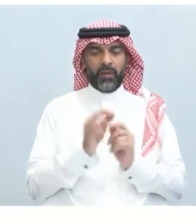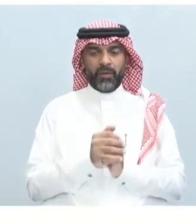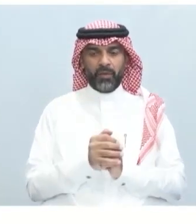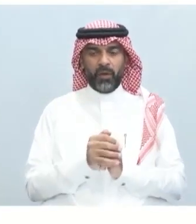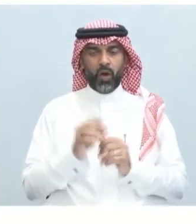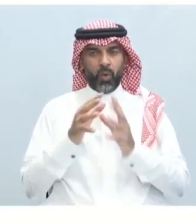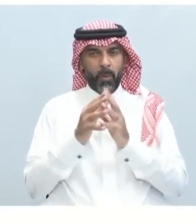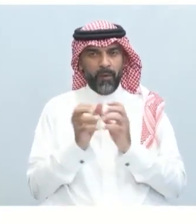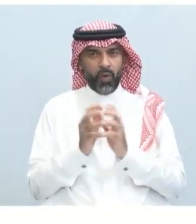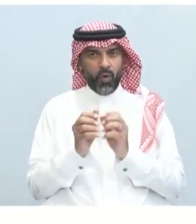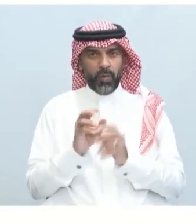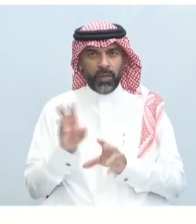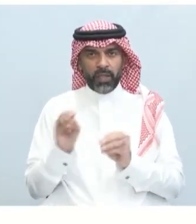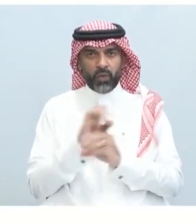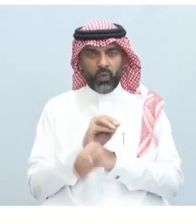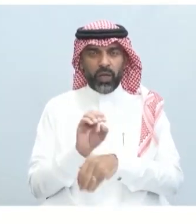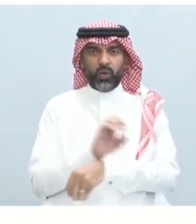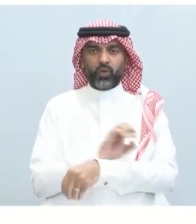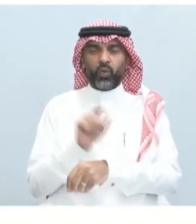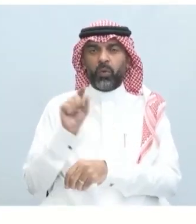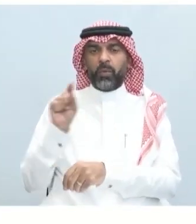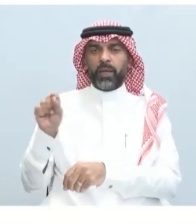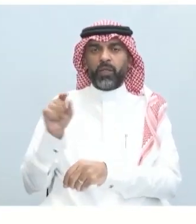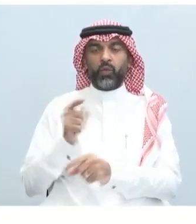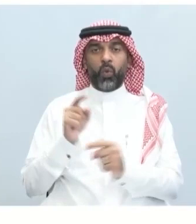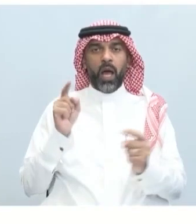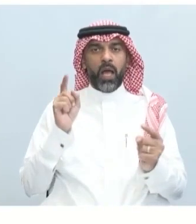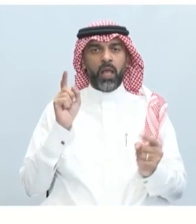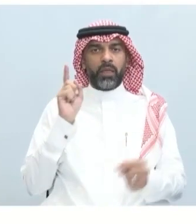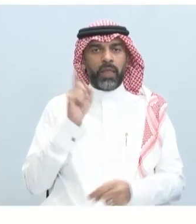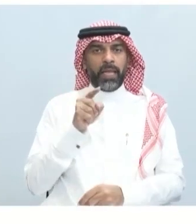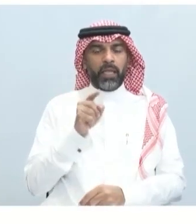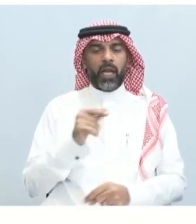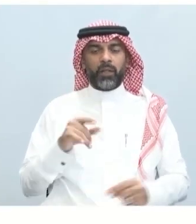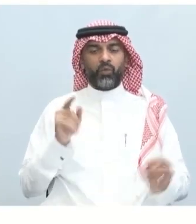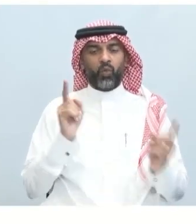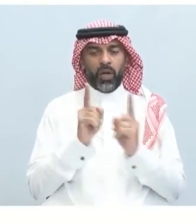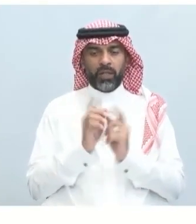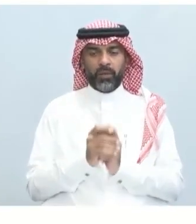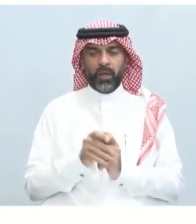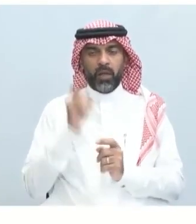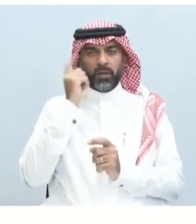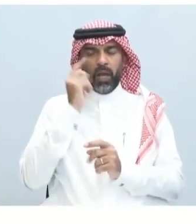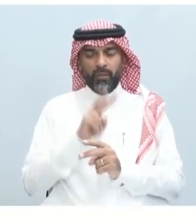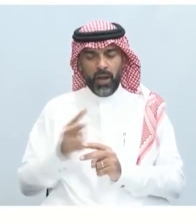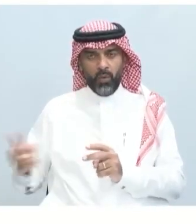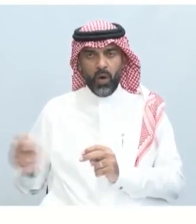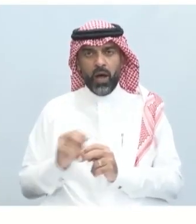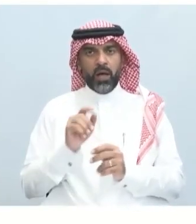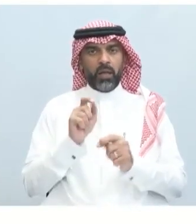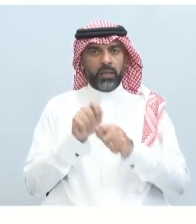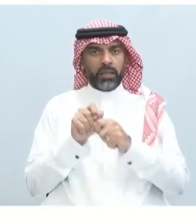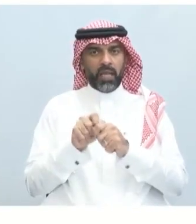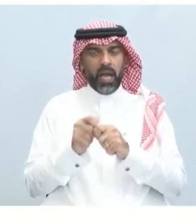مفهوم التسويق الإلكتروني ومميزاته والتحديات التي يواجهها، التعرف على أنواع التسويق الإلكتروني، نصائح